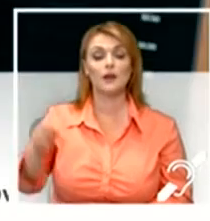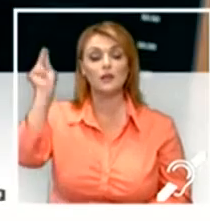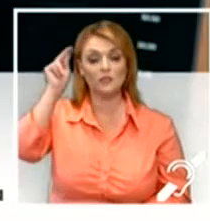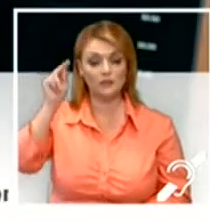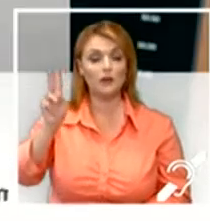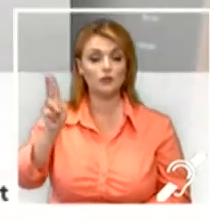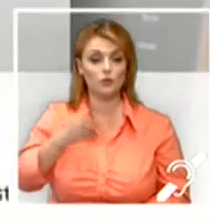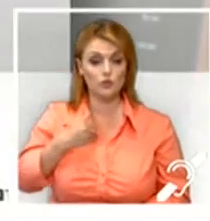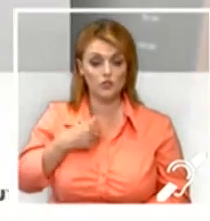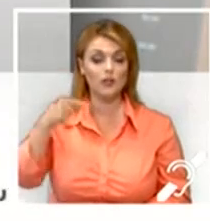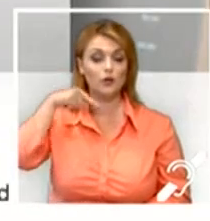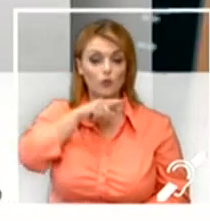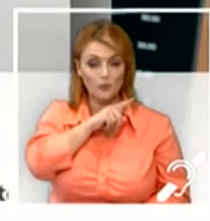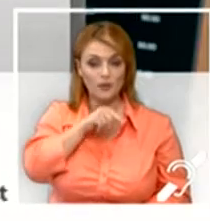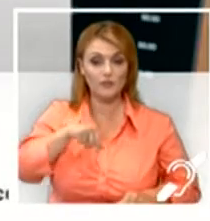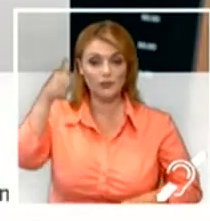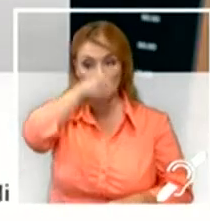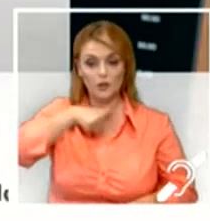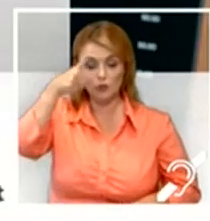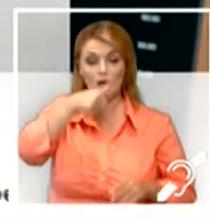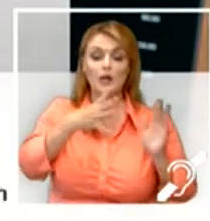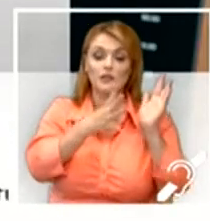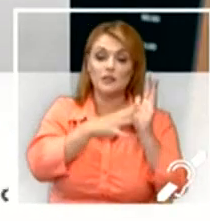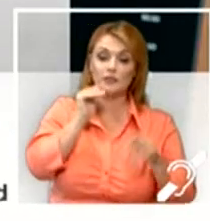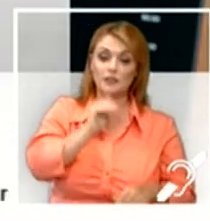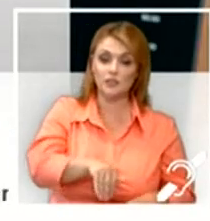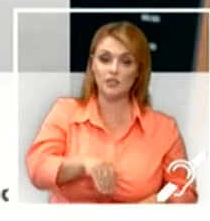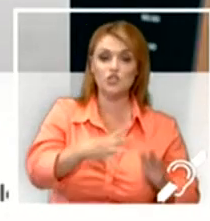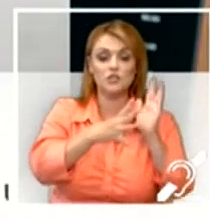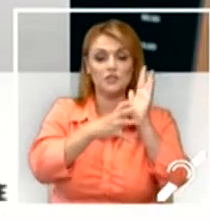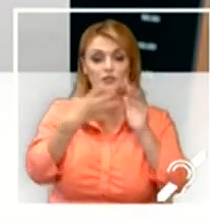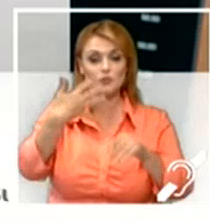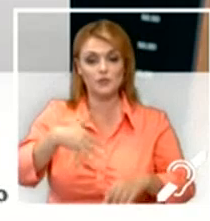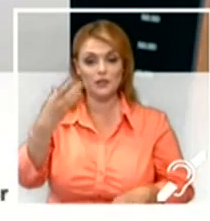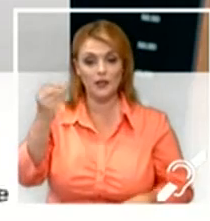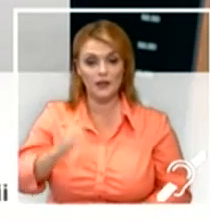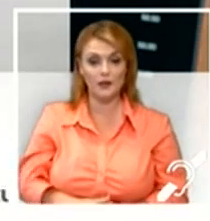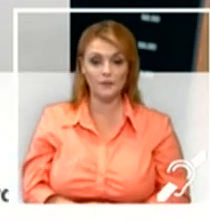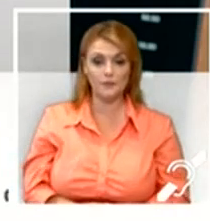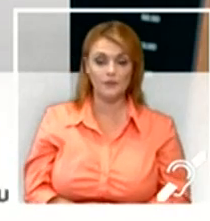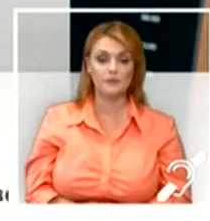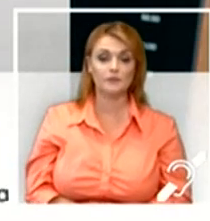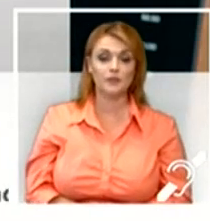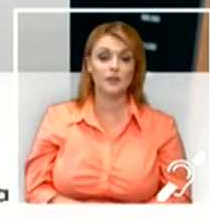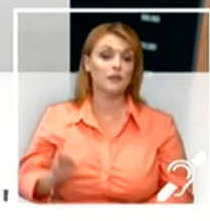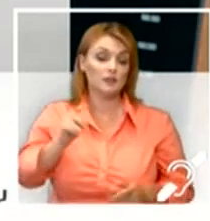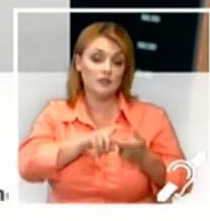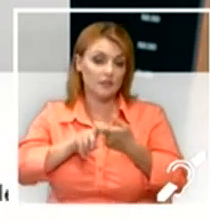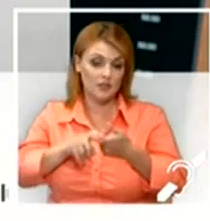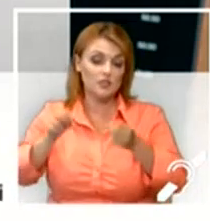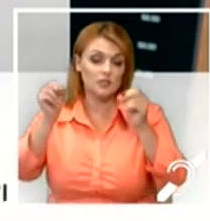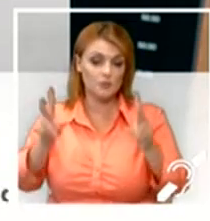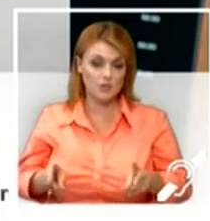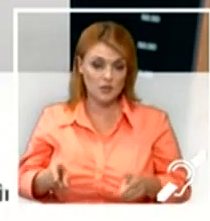Moldova îi costă pe studenții în acest an între 9.950 și 9.000 de lei, în funcție de specialitățile